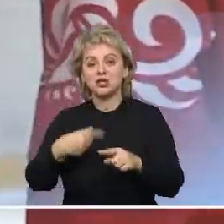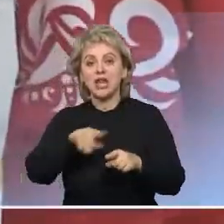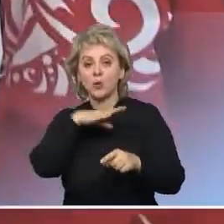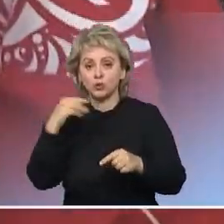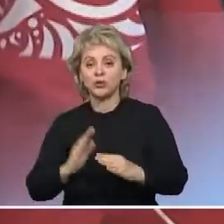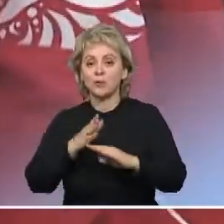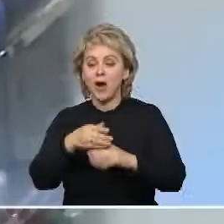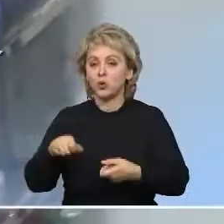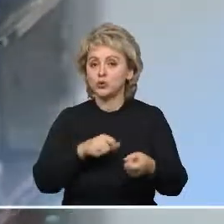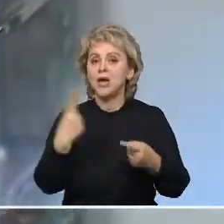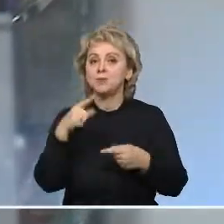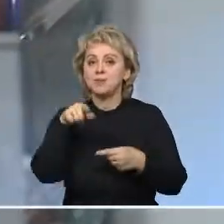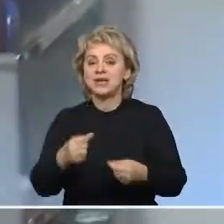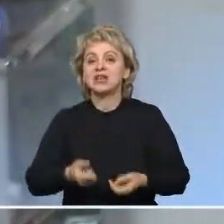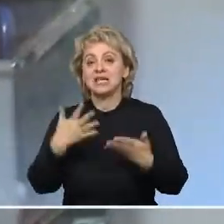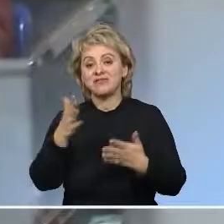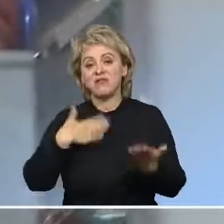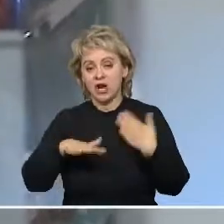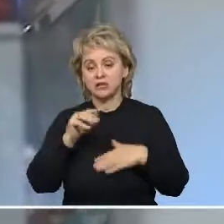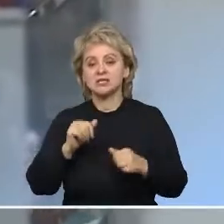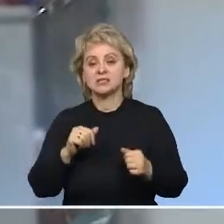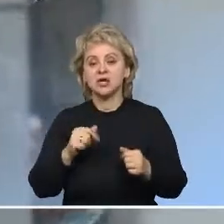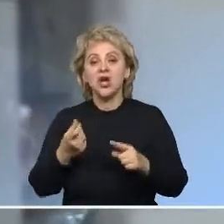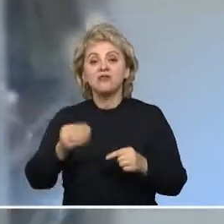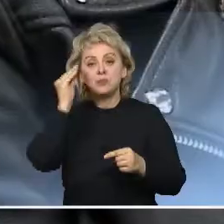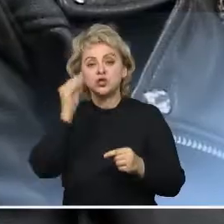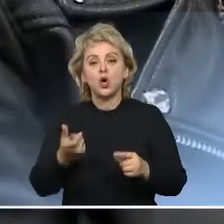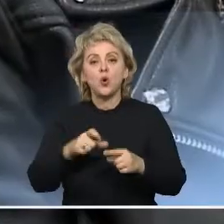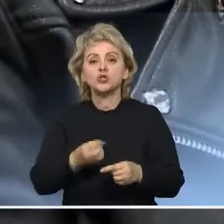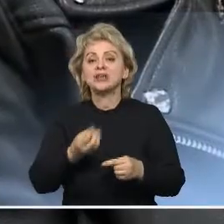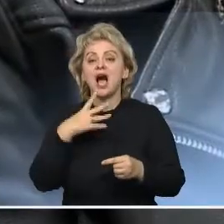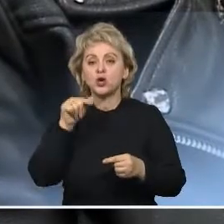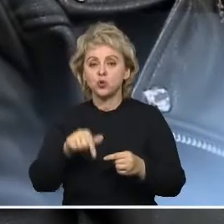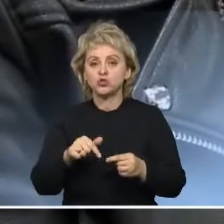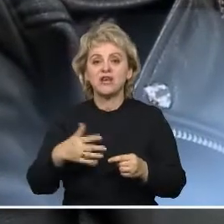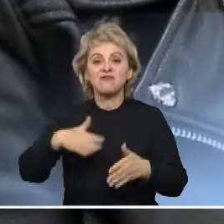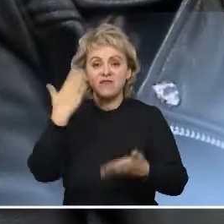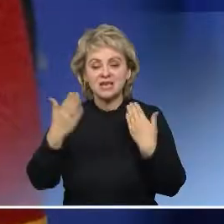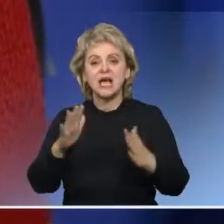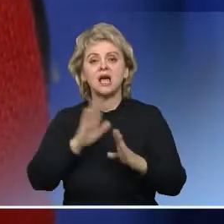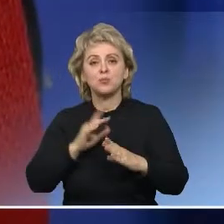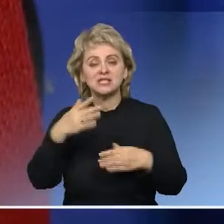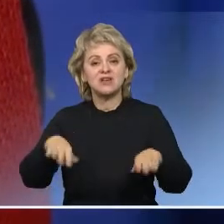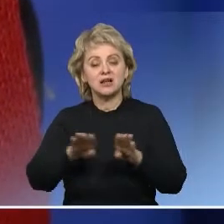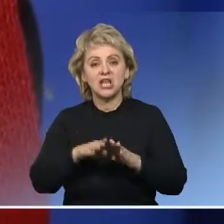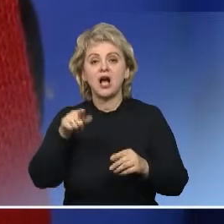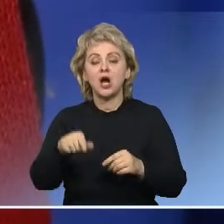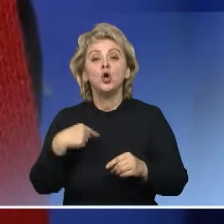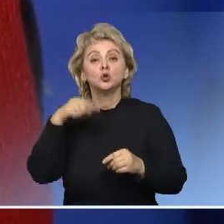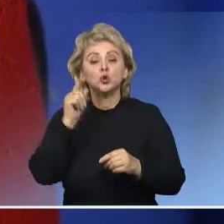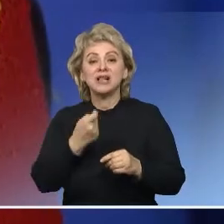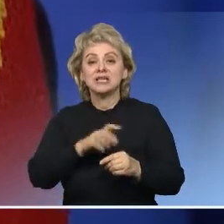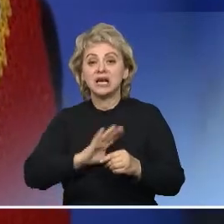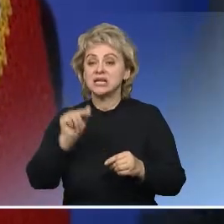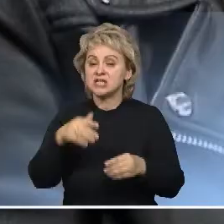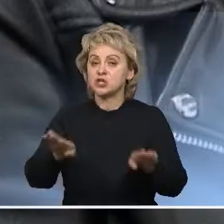многих поход на хоккей первый и явно в радость. Впечатление о матче очень хорошее, весело, атмосфера такая жесткая. Думал, никогда